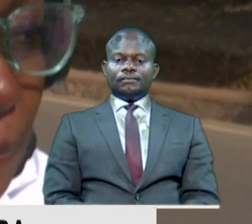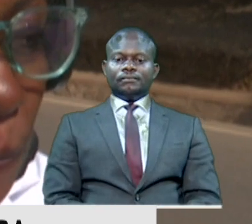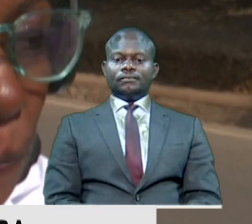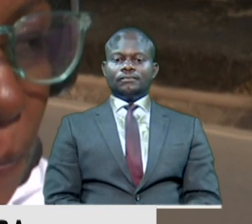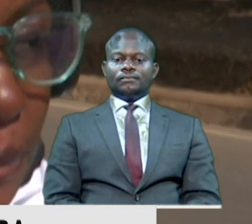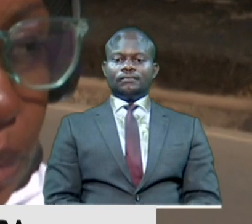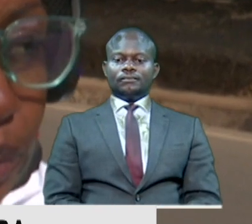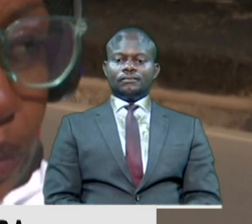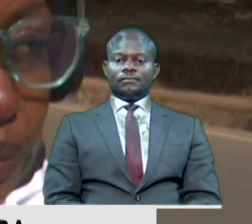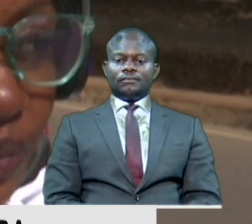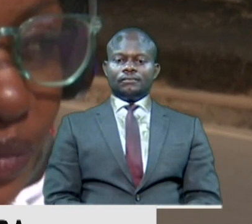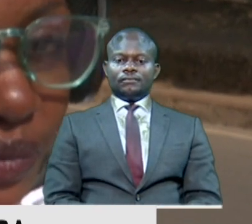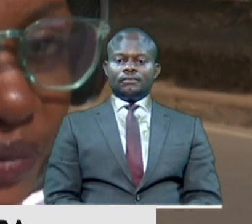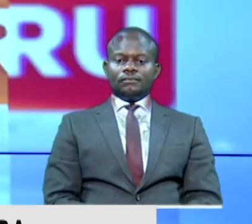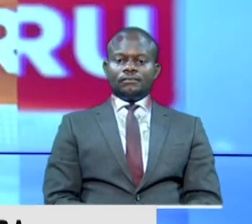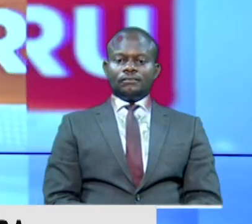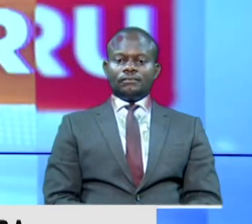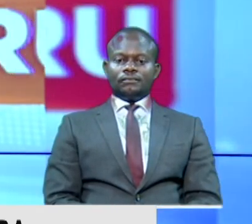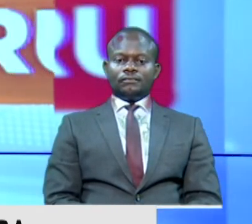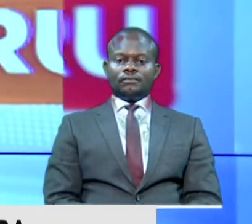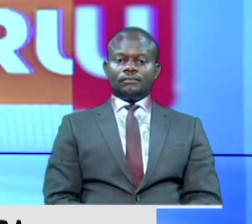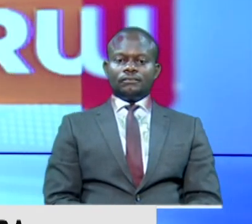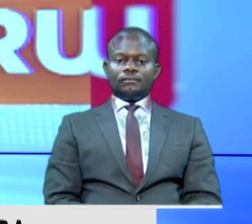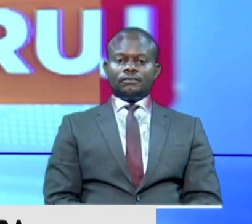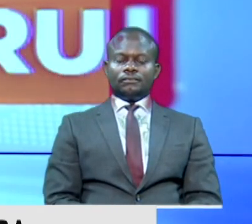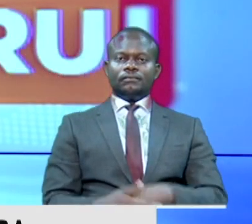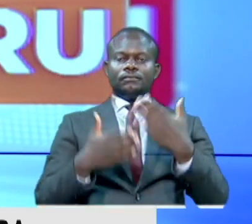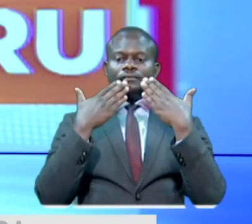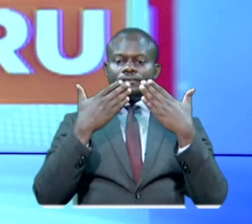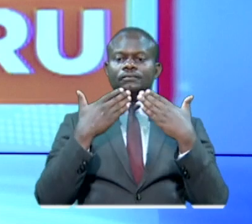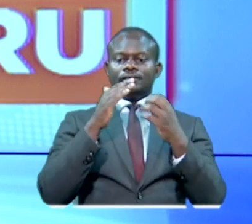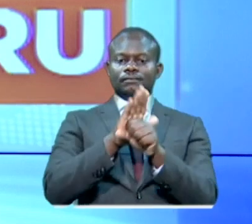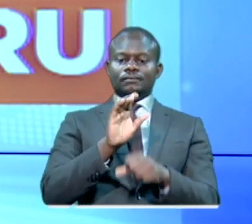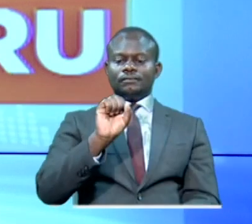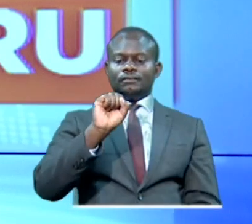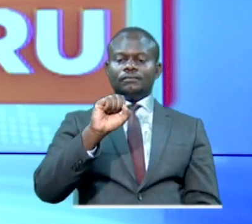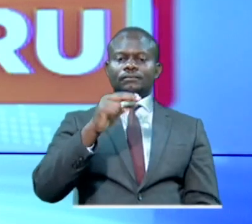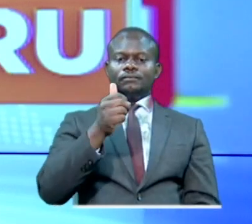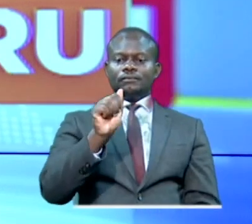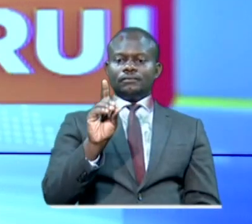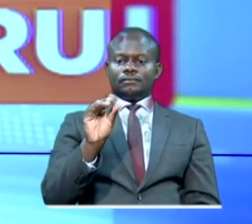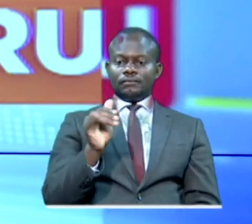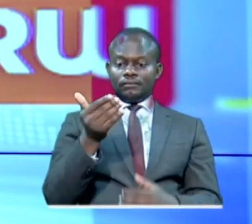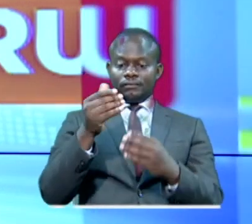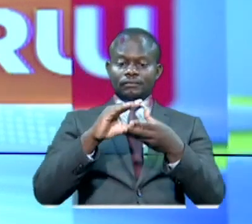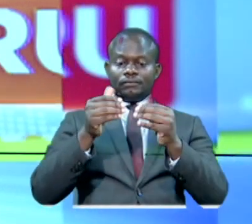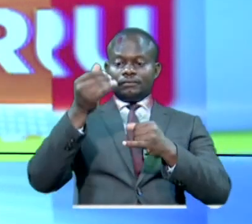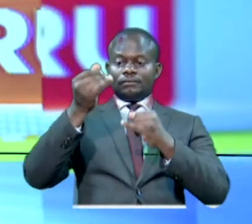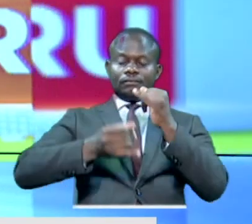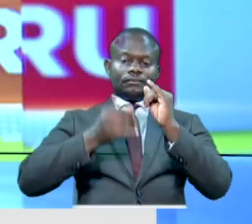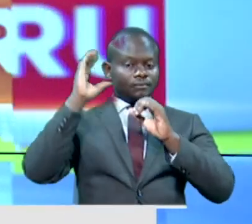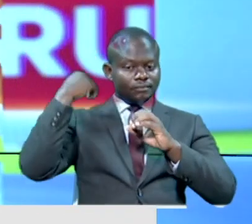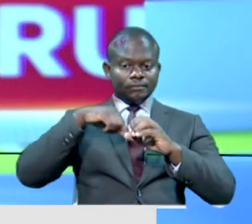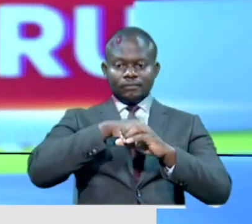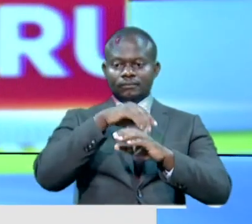uwitonze Providence Shadia I Kigali arakoze mugenzi wacu Shadia iyi nkuru ni nayo itugeje ku musozo w'amakuru yo